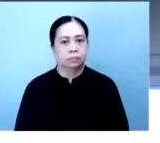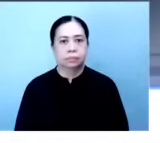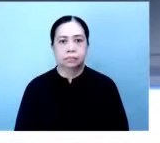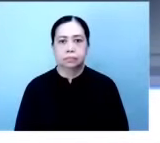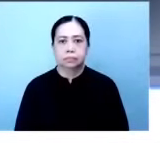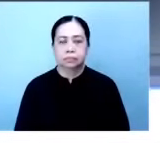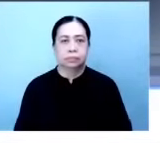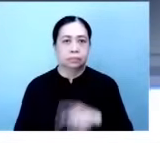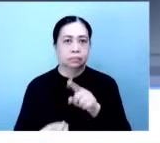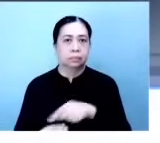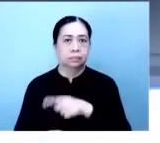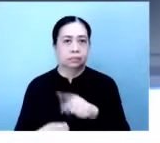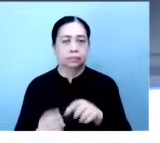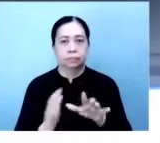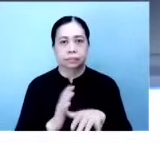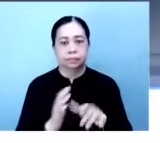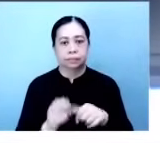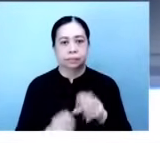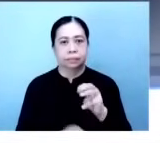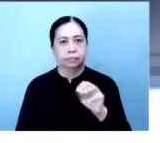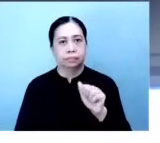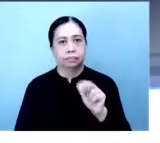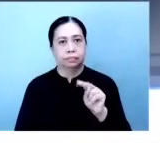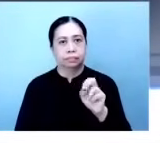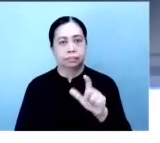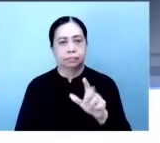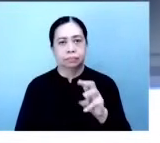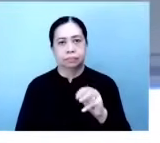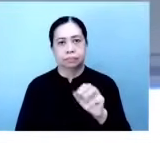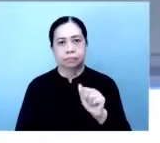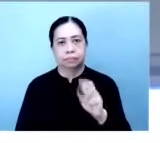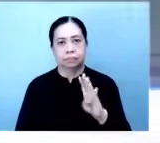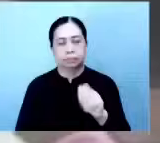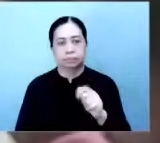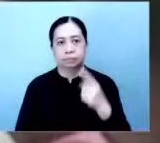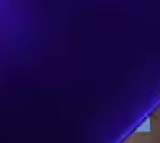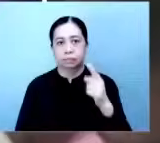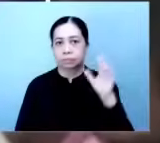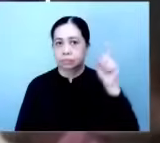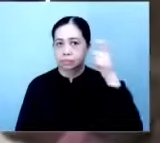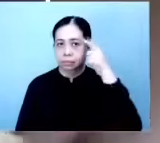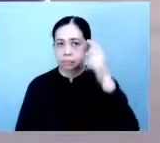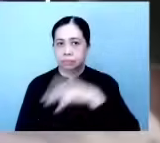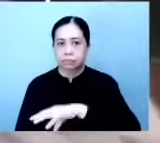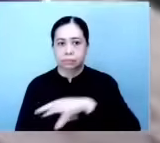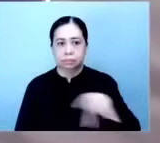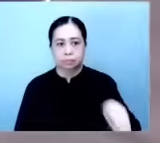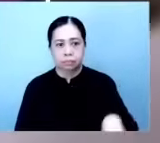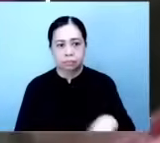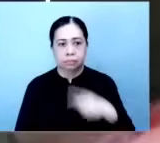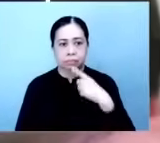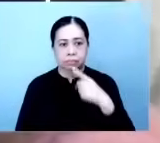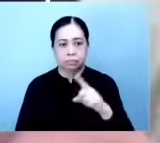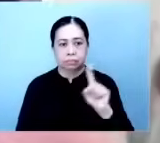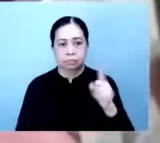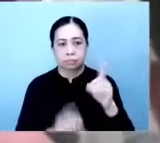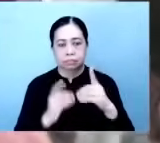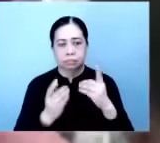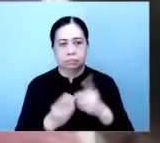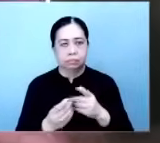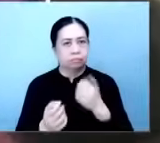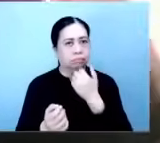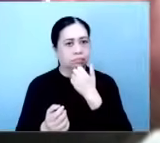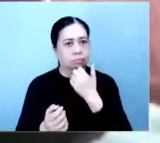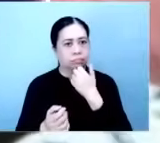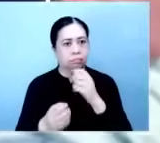Dinisqualify ng COMELEC si Manuel Mamba bilang gobernador ng Cagayan. Ayon sa COMELEC First Division, paglabag sa batas ang paglalabas umano